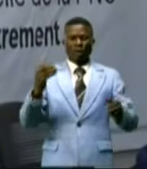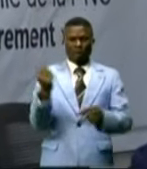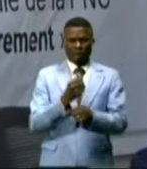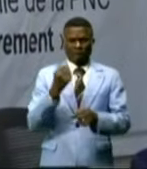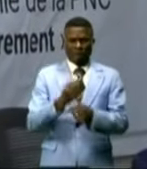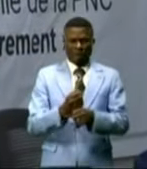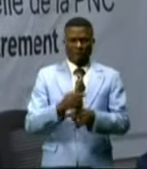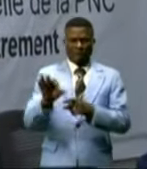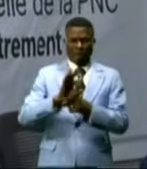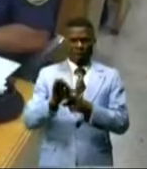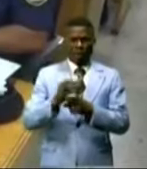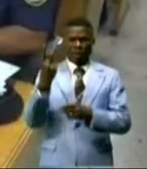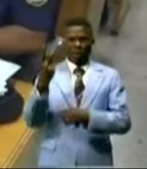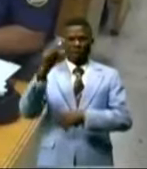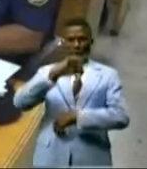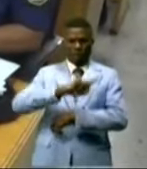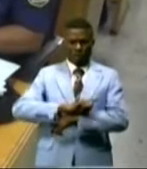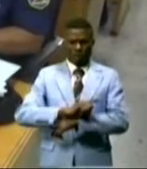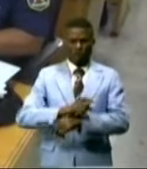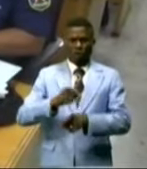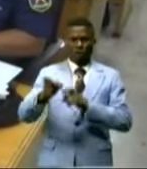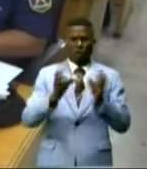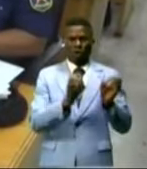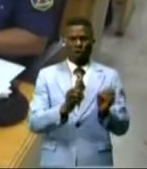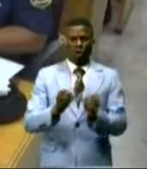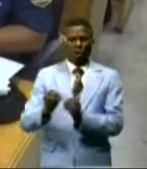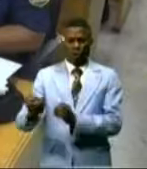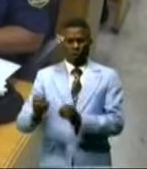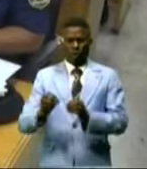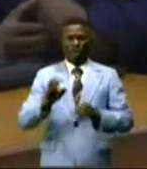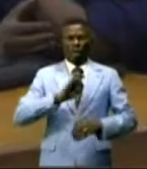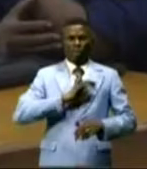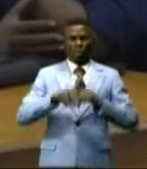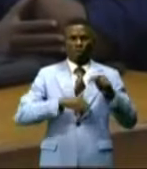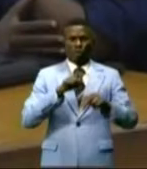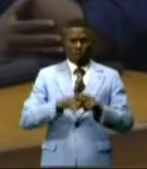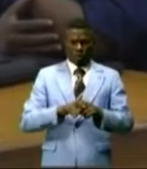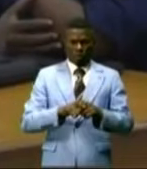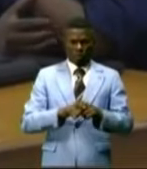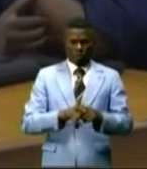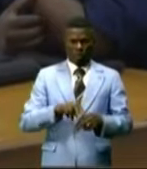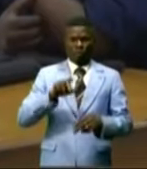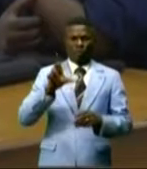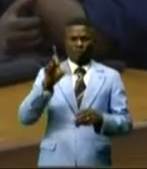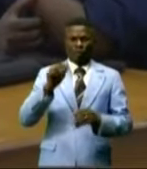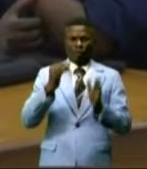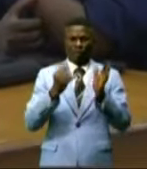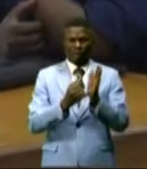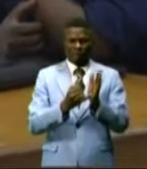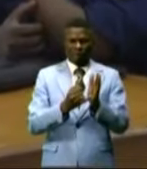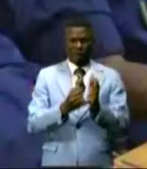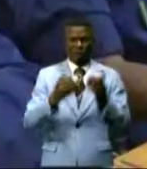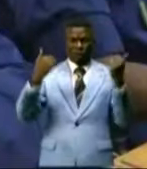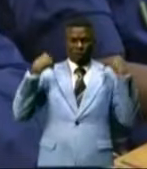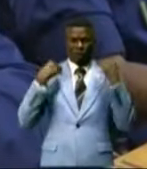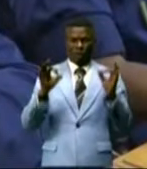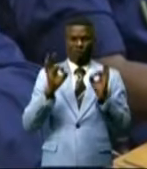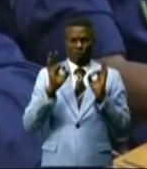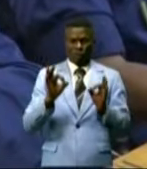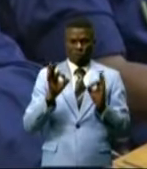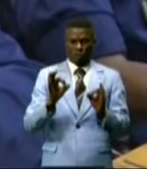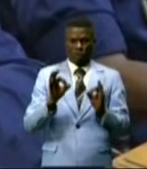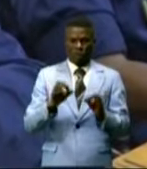de l'atelier de deux jours sur la gestion organisationnelle de la PNC, où ces 26 commissaires provinciaux